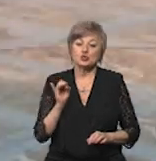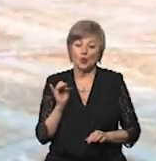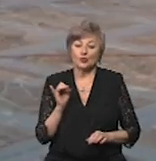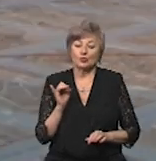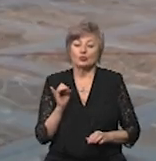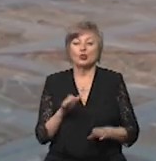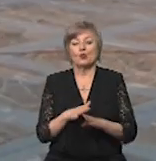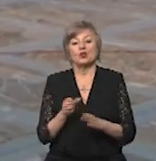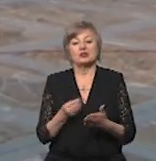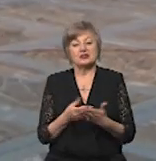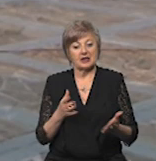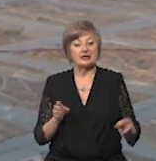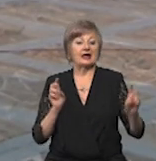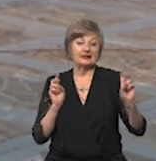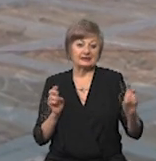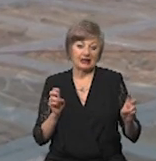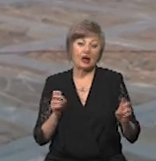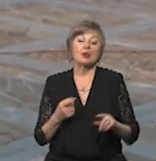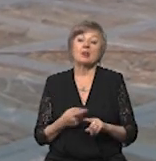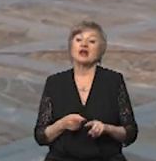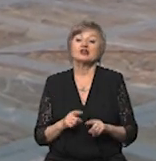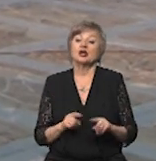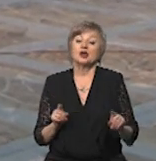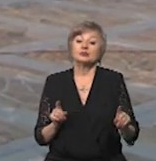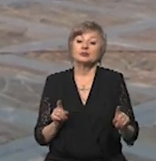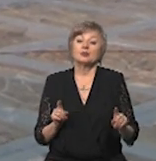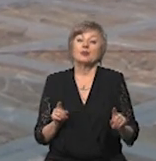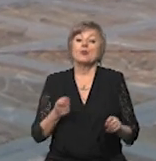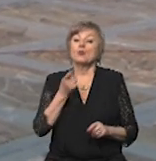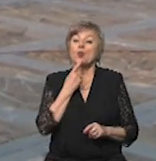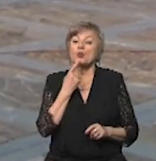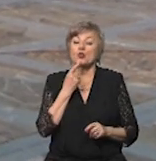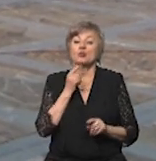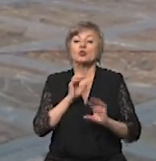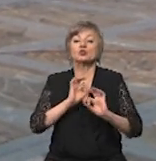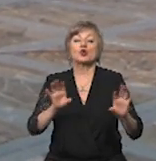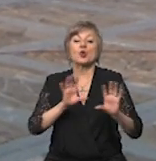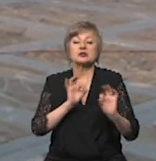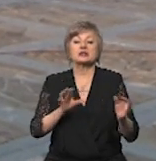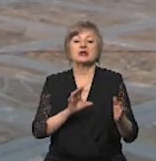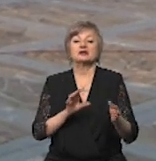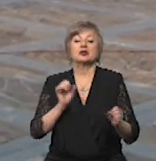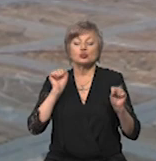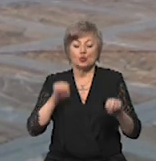повноцінну. Тема фестивалю і ця підбірка – це спроба донести, що потрібно любити все.